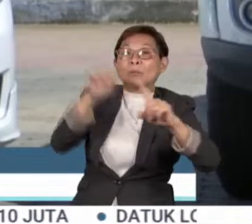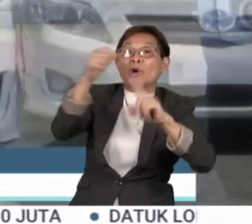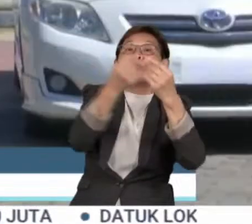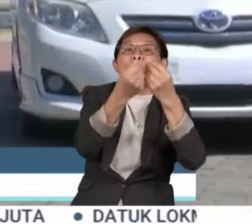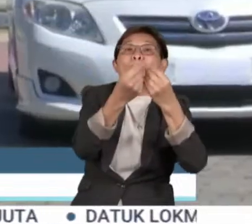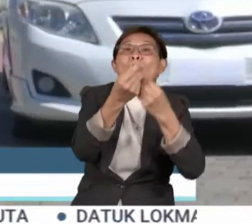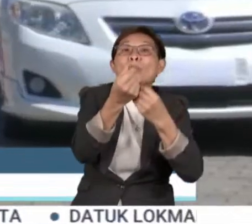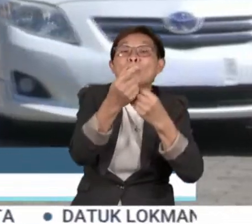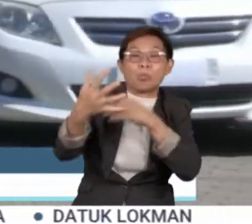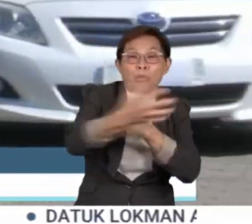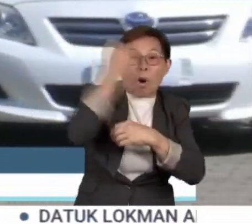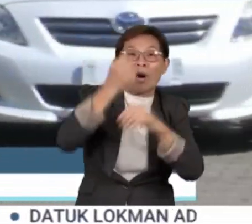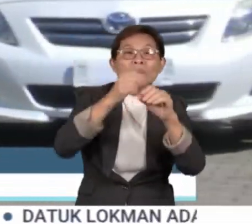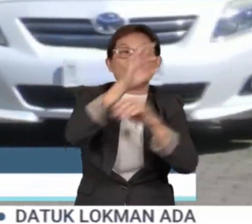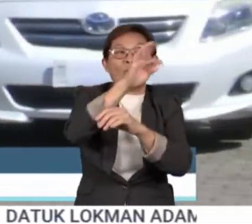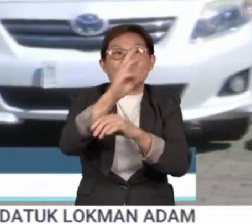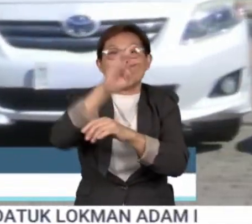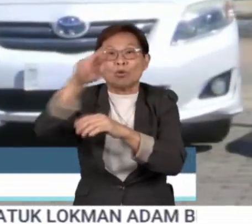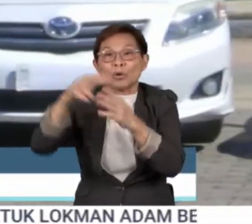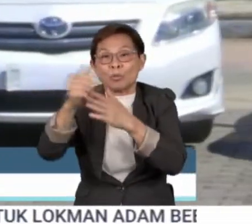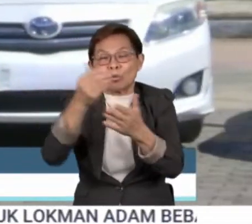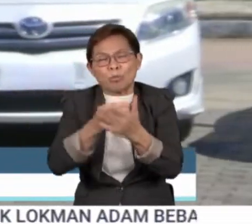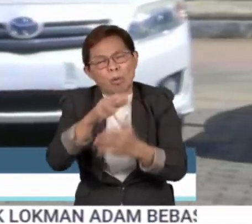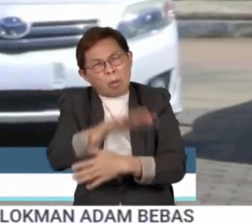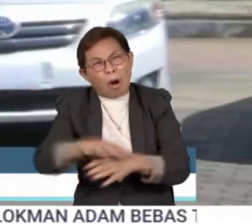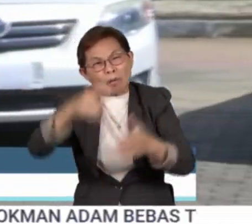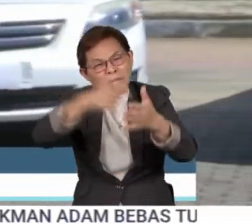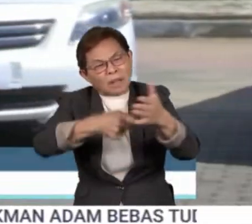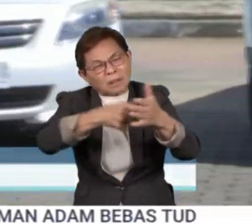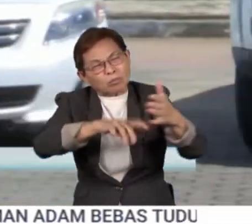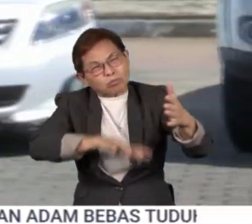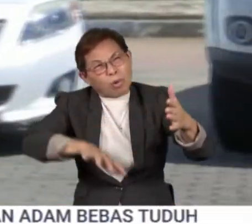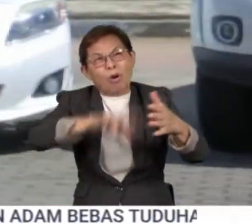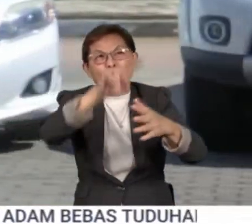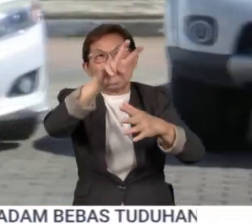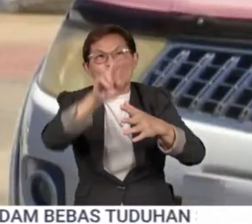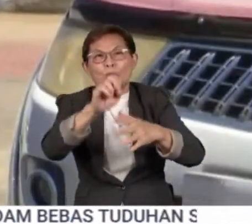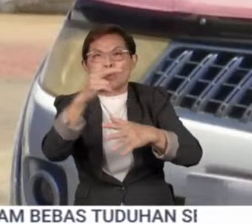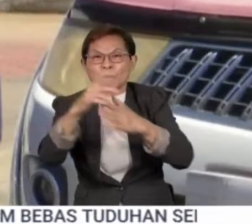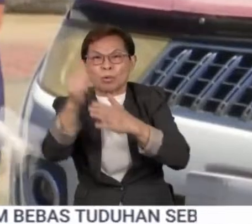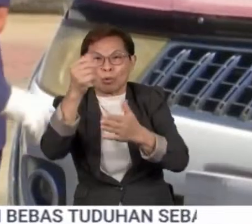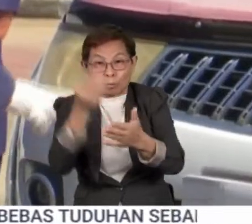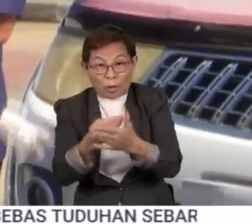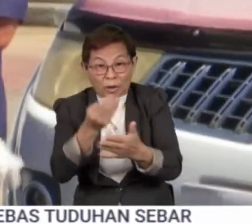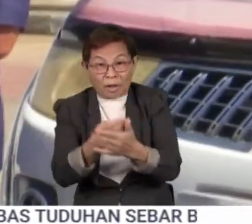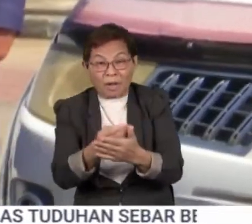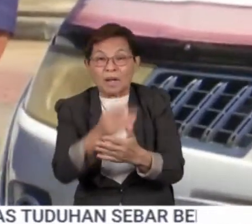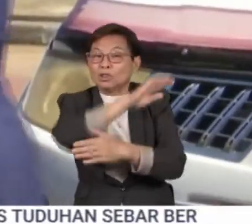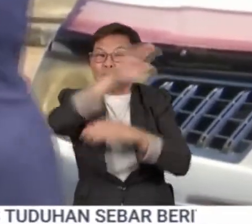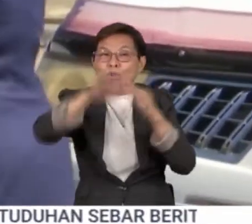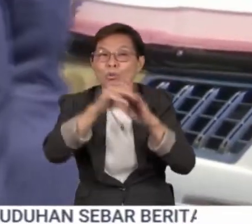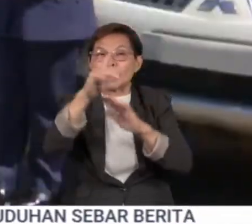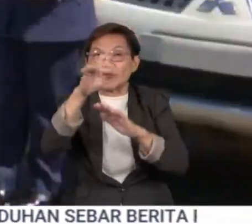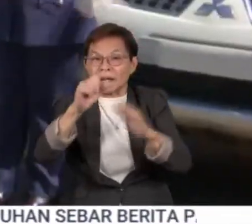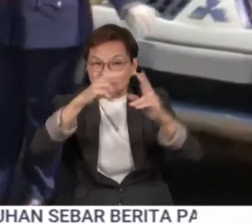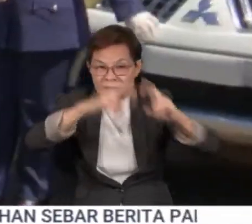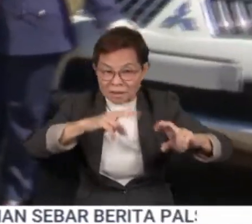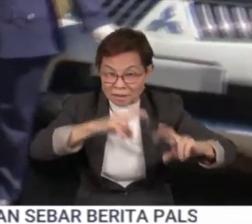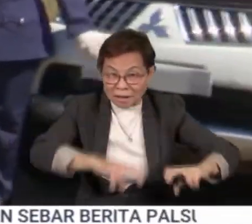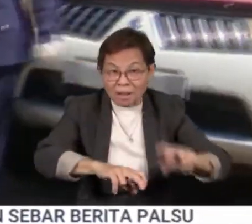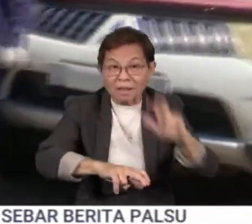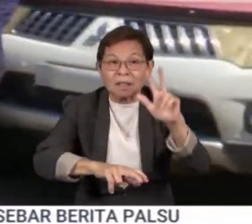nilai sitaan lebih RM96,000 dengan anggaran duty cukai berjumlah lebih RM20,000. Semua kes disiasat bawah Seksyen